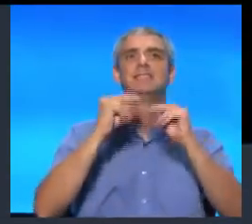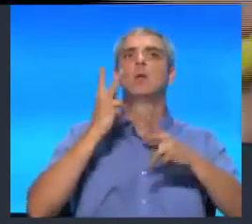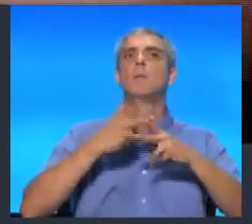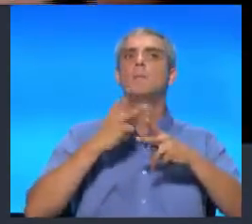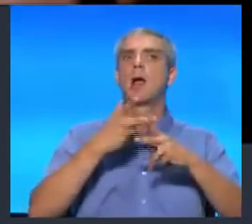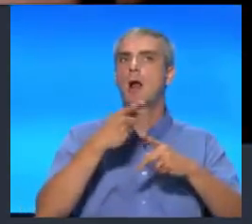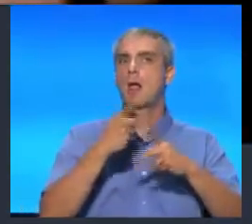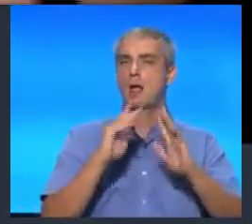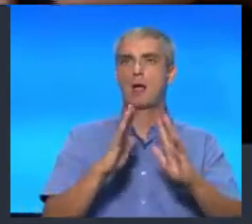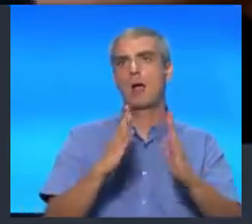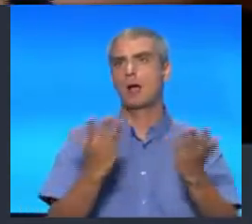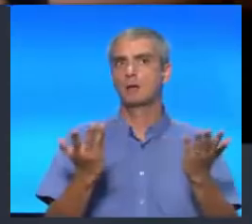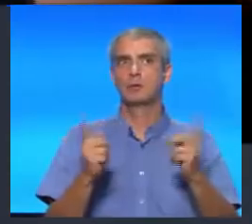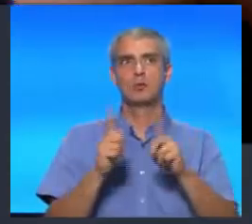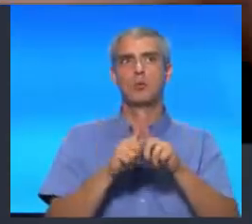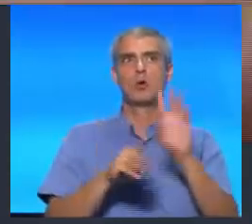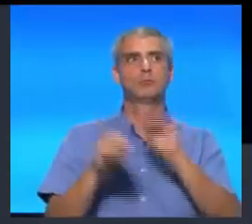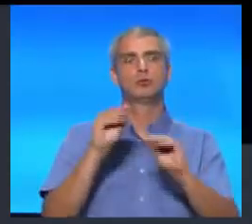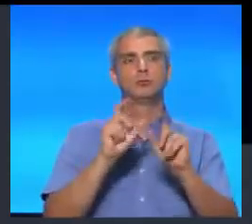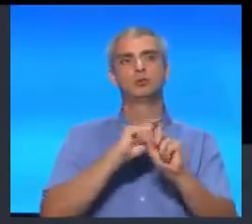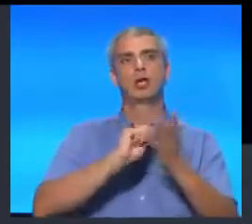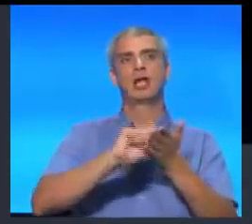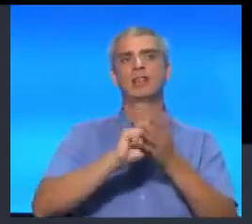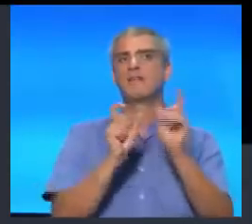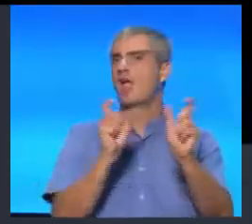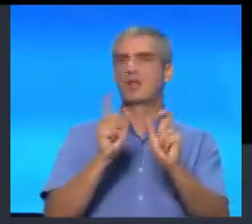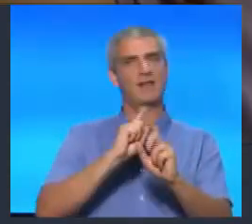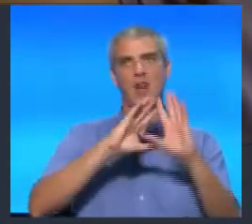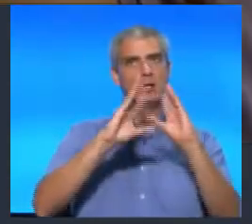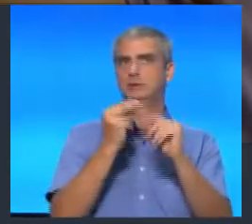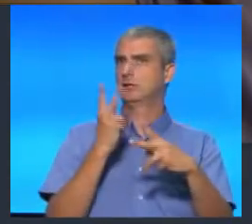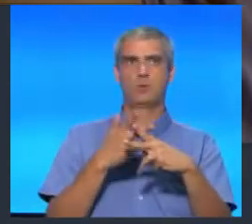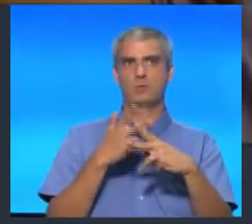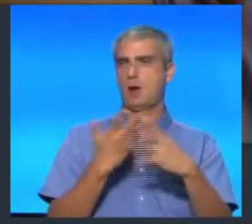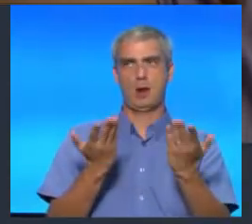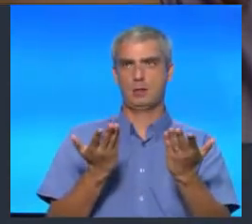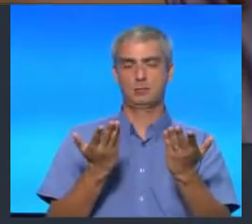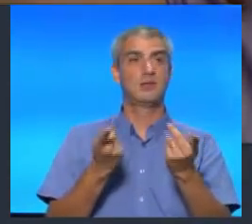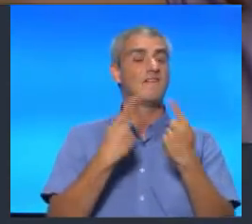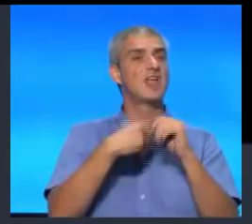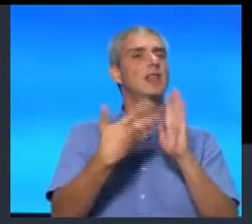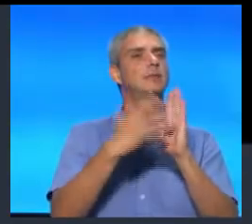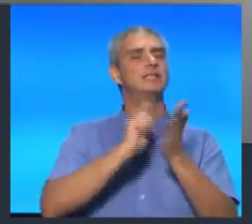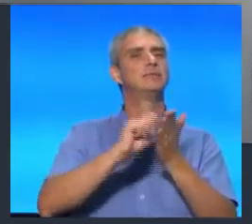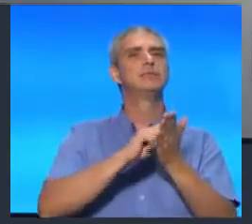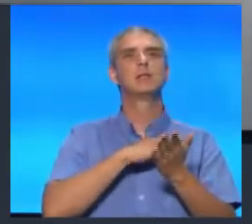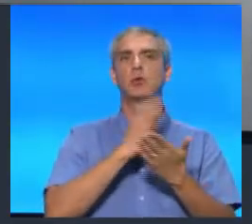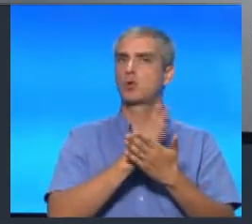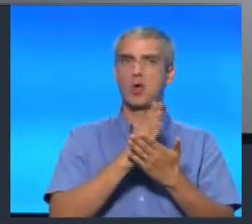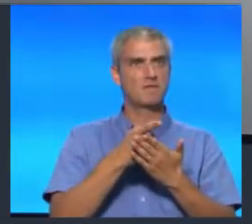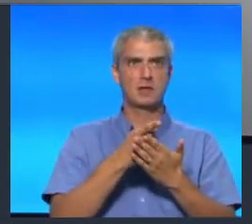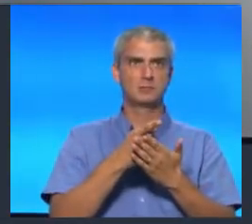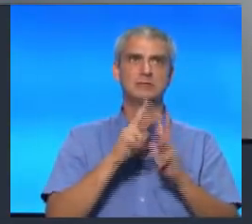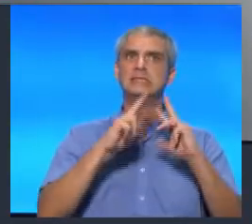הוא כזה שהוא משמש כתב הגנה ולא סיכום מחלה. ועדת בדיקה של משרד הבריאות קובעת כי